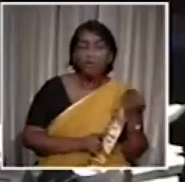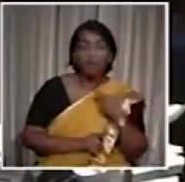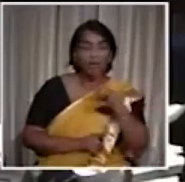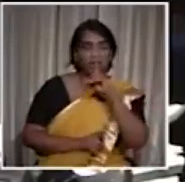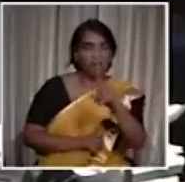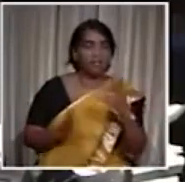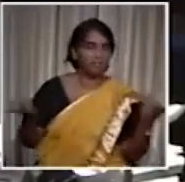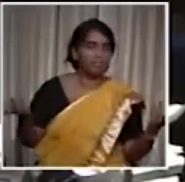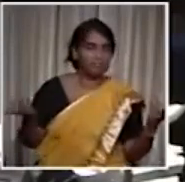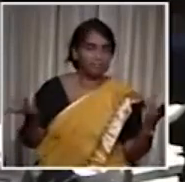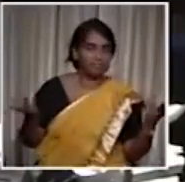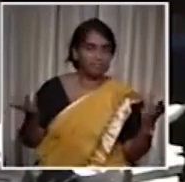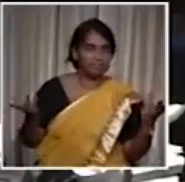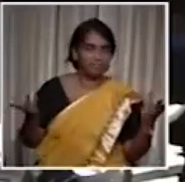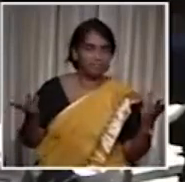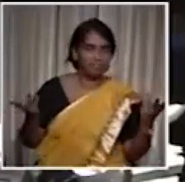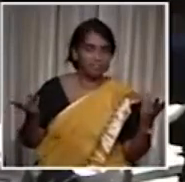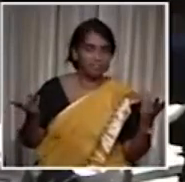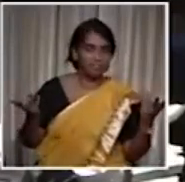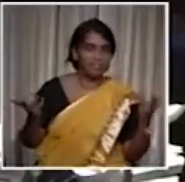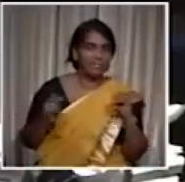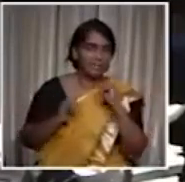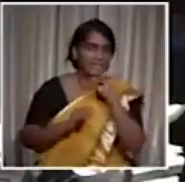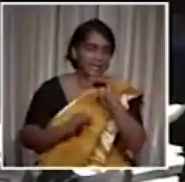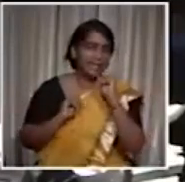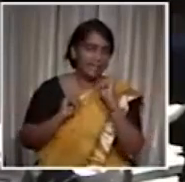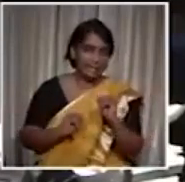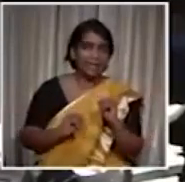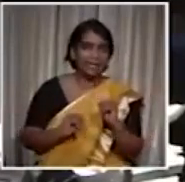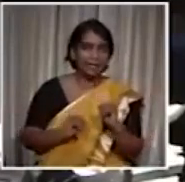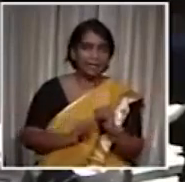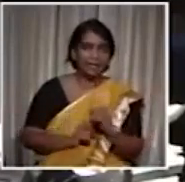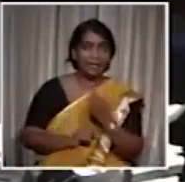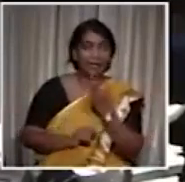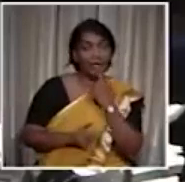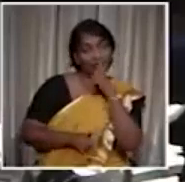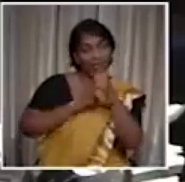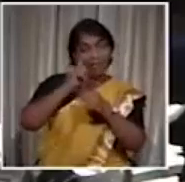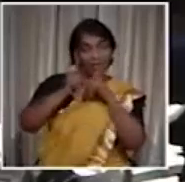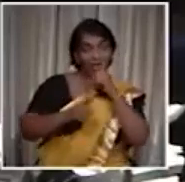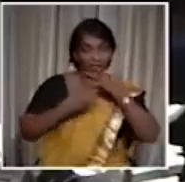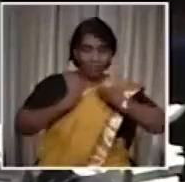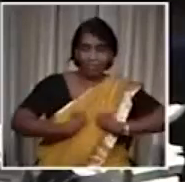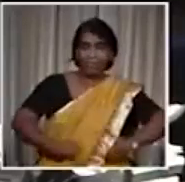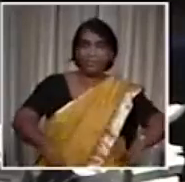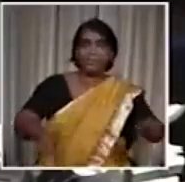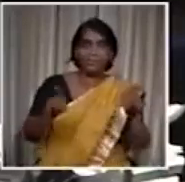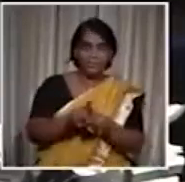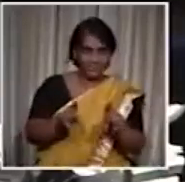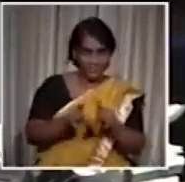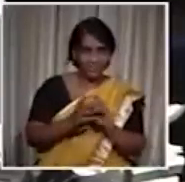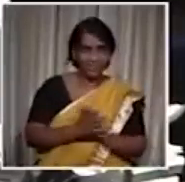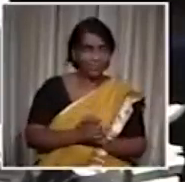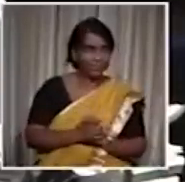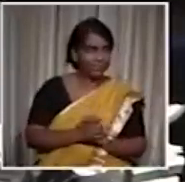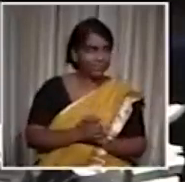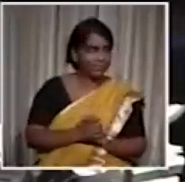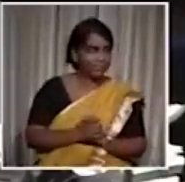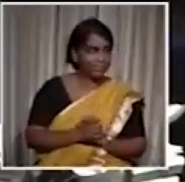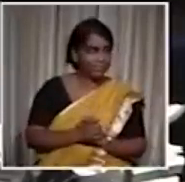ඒකයි. නේද? සාමාන්‍ය මේක ටිකක් කැත කියමනක් කේත් කියනනම් කටේ නරිවාදන් රෙද්ද පල්ලින් බීරනවා කියලා මේවට කියන්නේ.